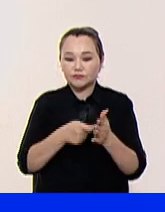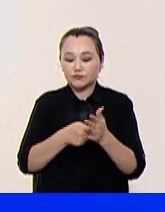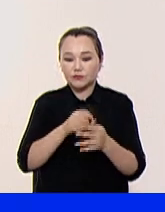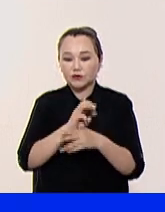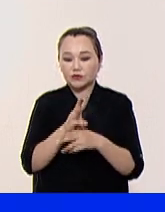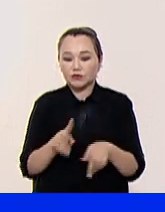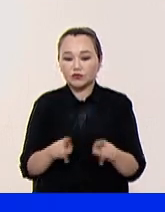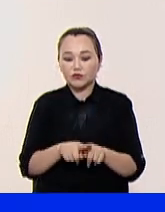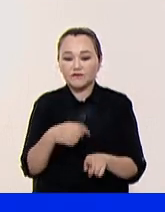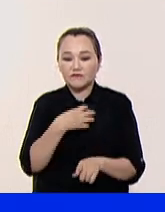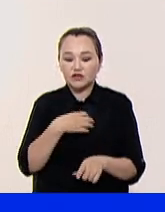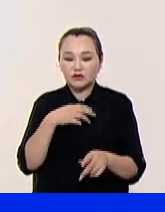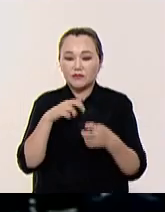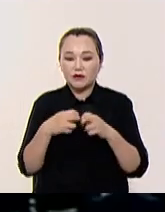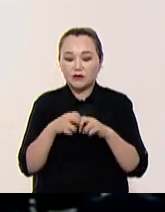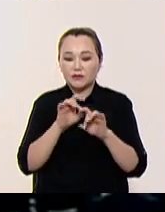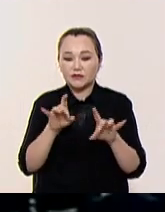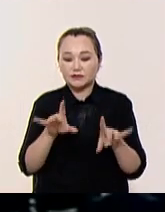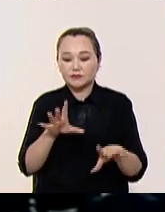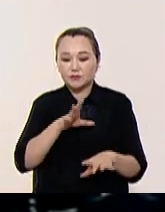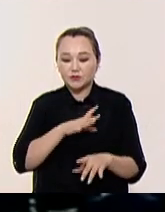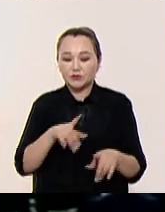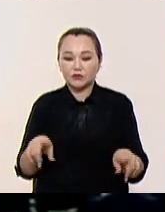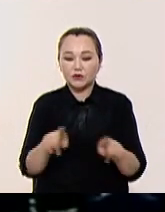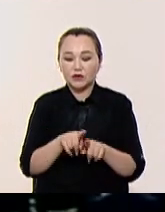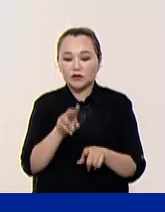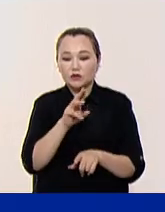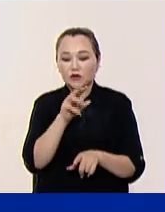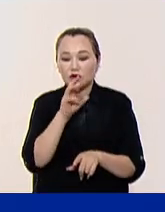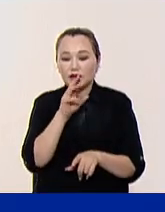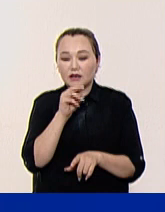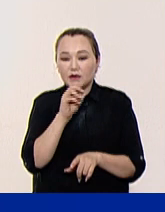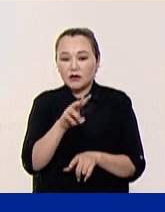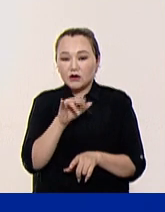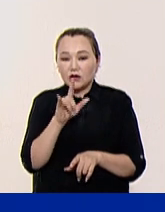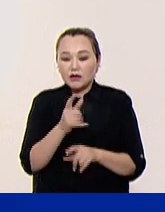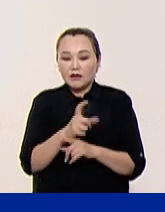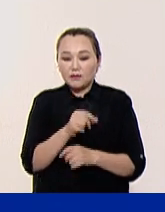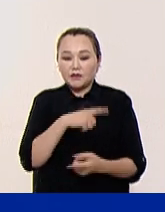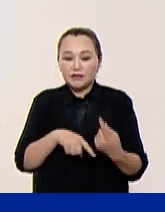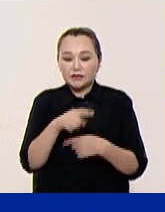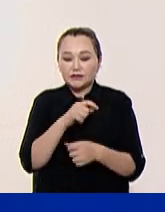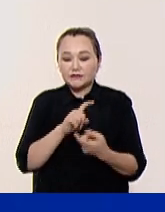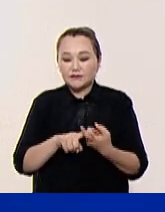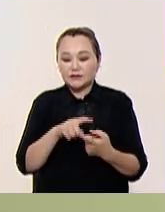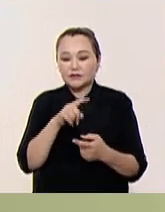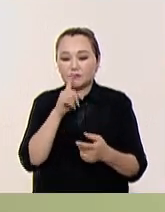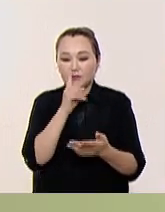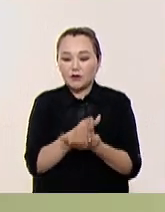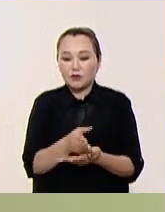ету сияқты маңызды мәселелерге тоқталды. Сонымен қатар Қасым-Жомарт Кемелұлы бизнес құрылыммен тікелей байланыс